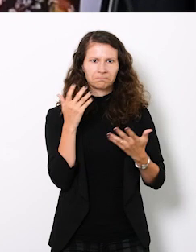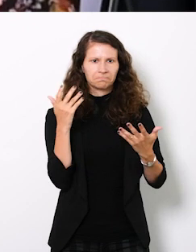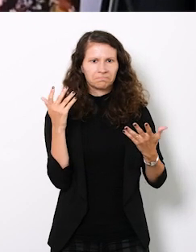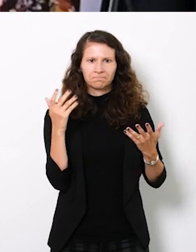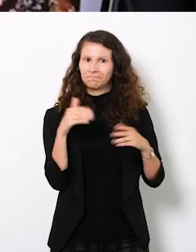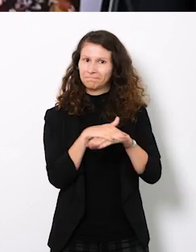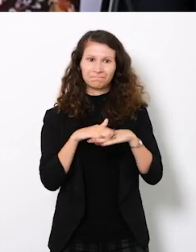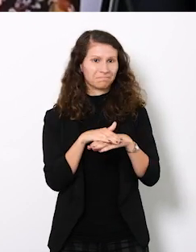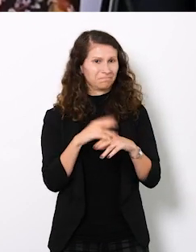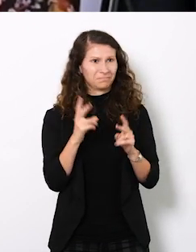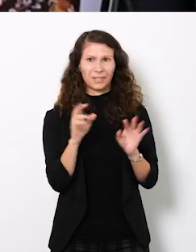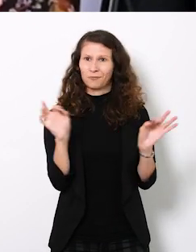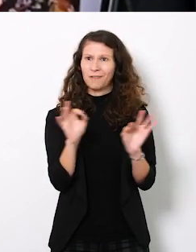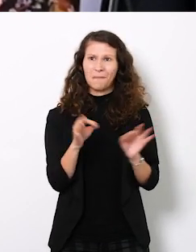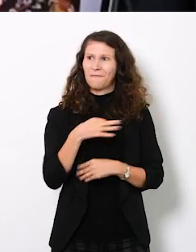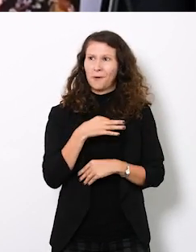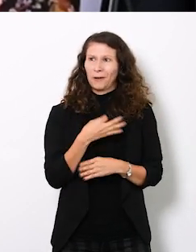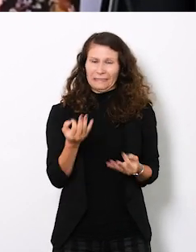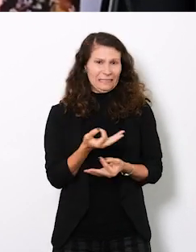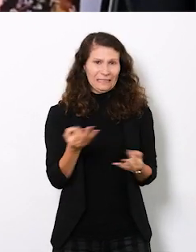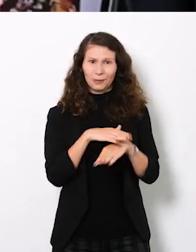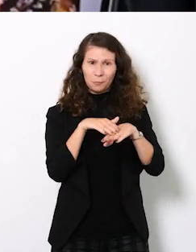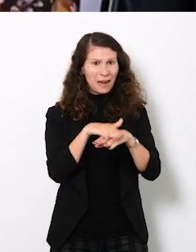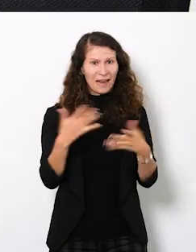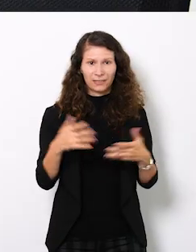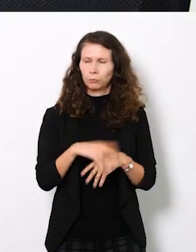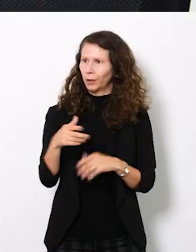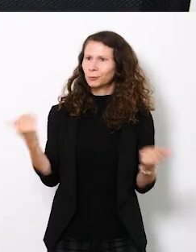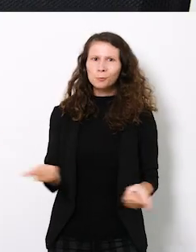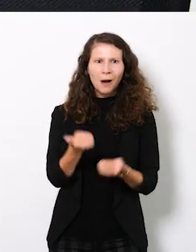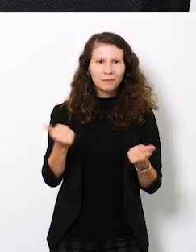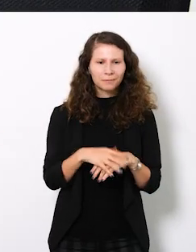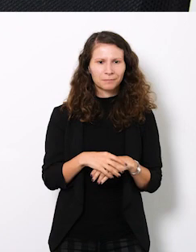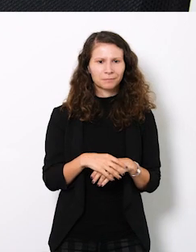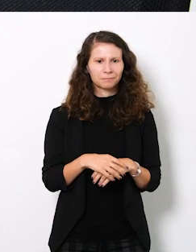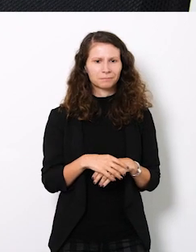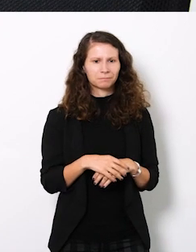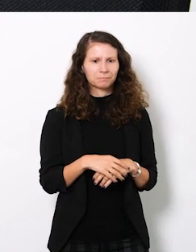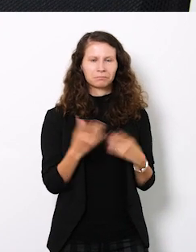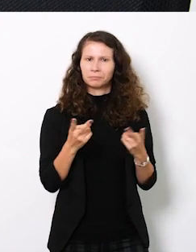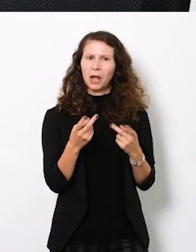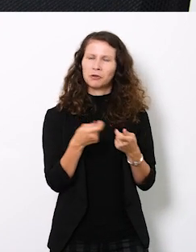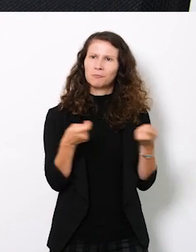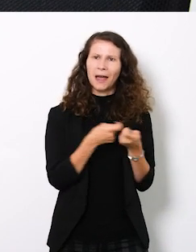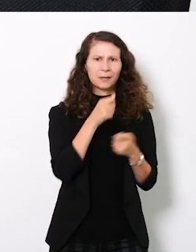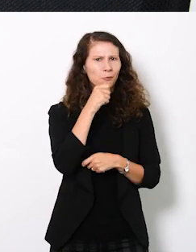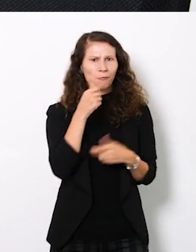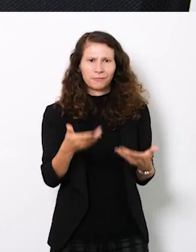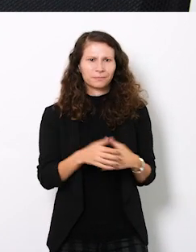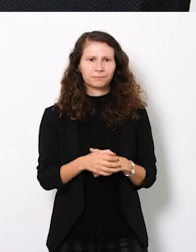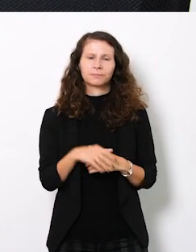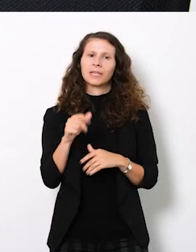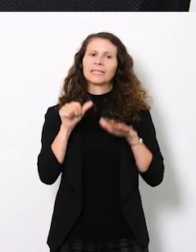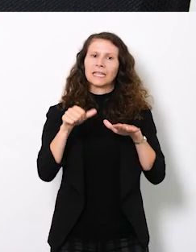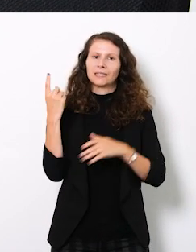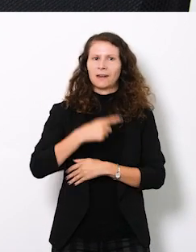Ich finde nichts schlimm. Das tut mir leid. Das ist super. Dann haben Sie Ihren Traumjob. Das ist wunderbar.